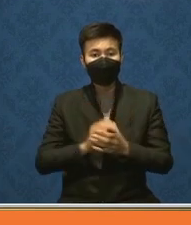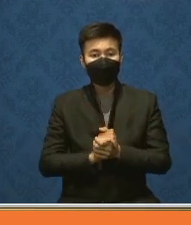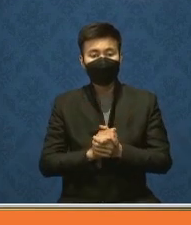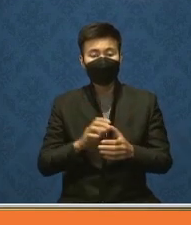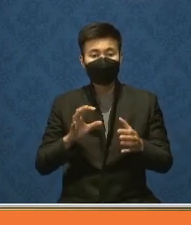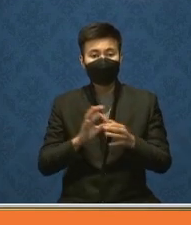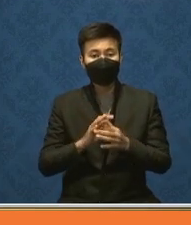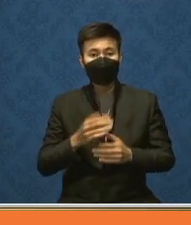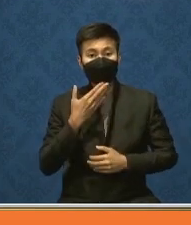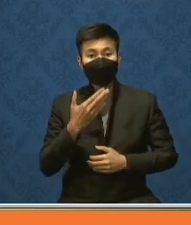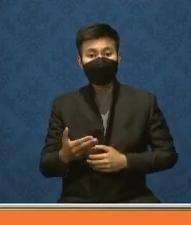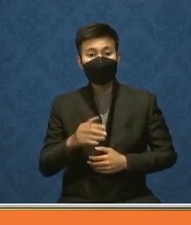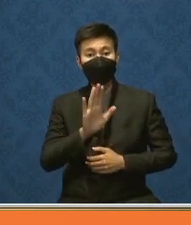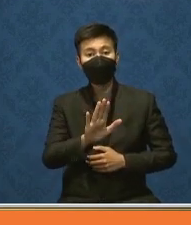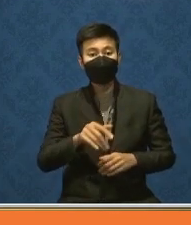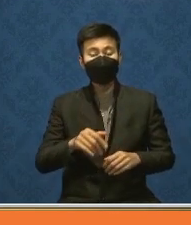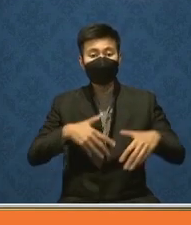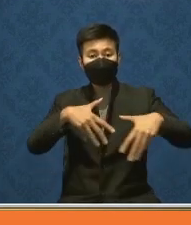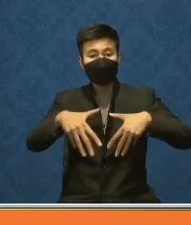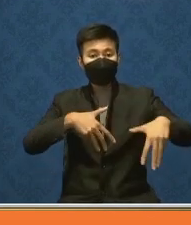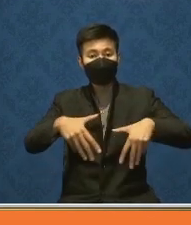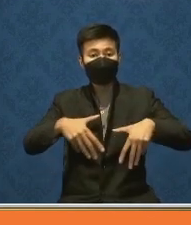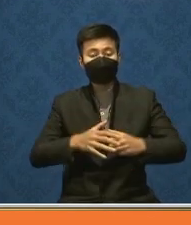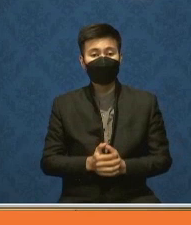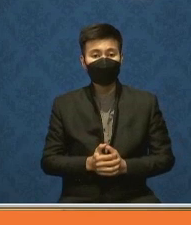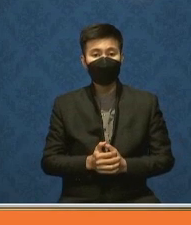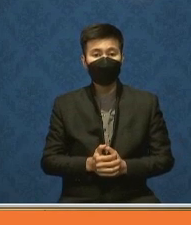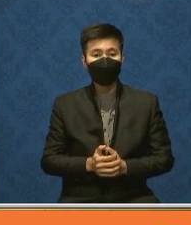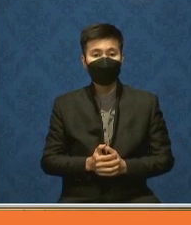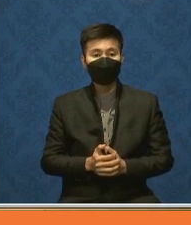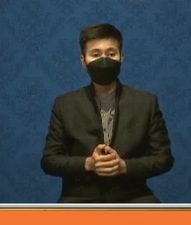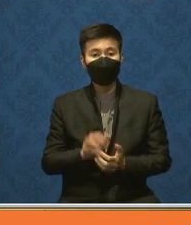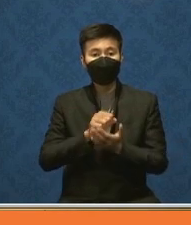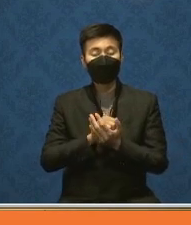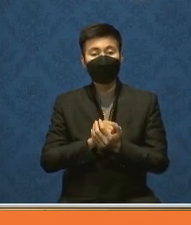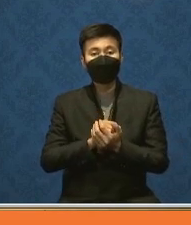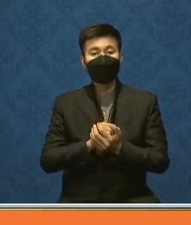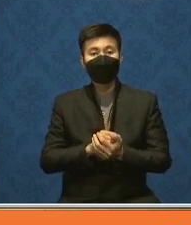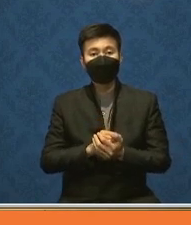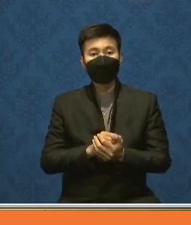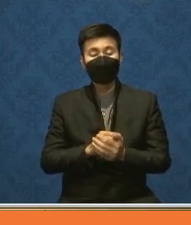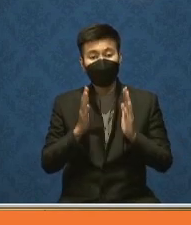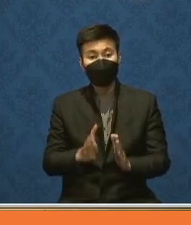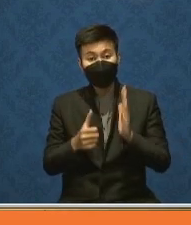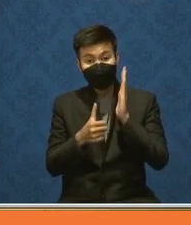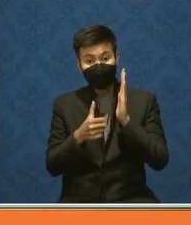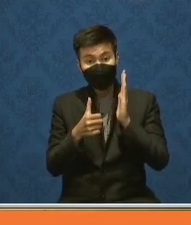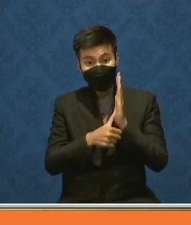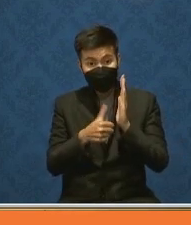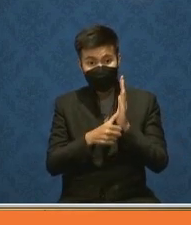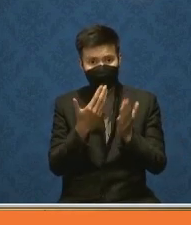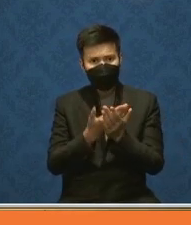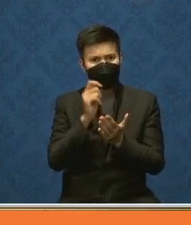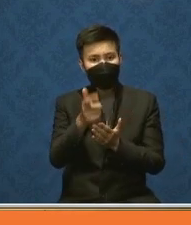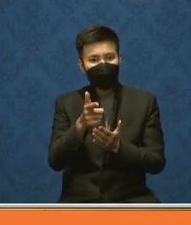คือมันเป็นเรื่องของความยั่งยืนของสวัสดิการประชาชนครับเพราะผมชวนให้ตั้งคำถามจริงๆครับคือจะให้ผู้เสียภาษีเนี่